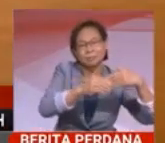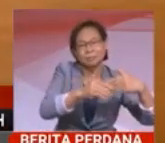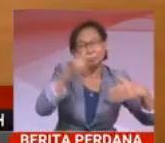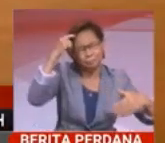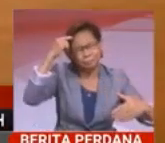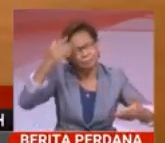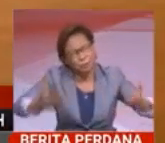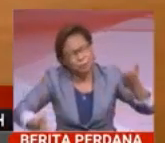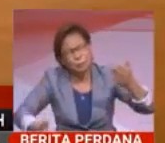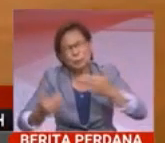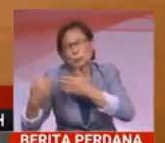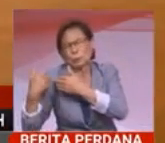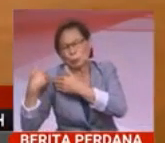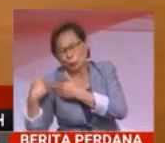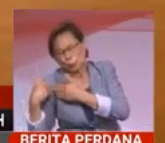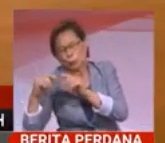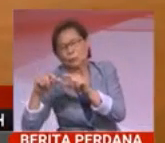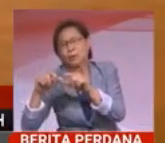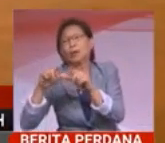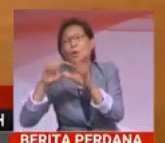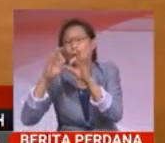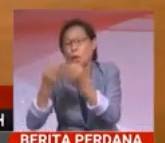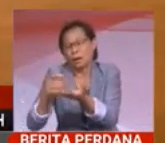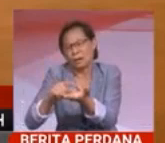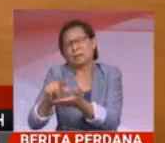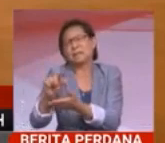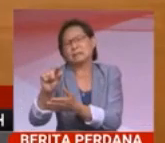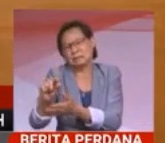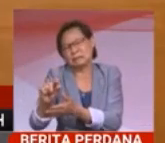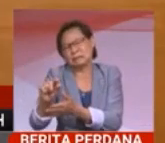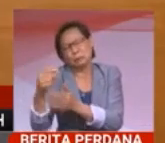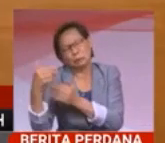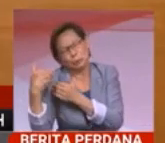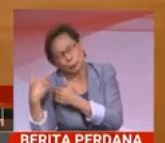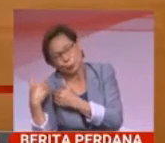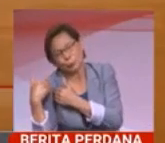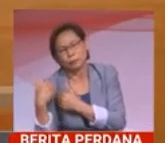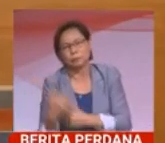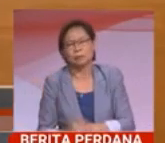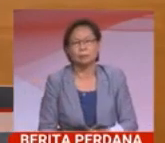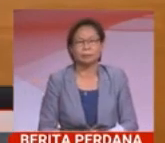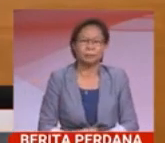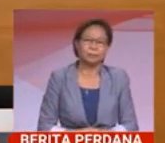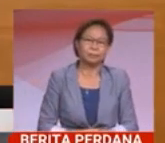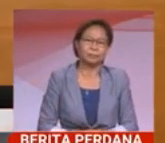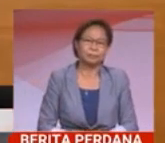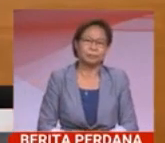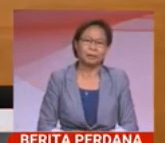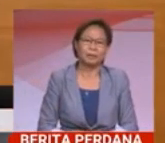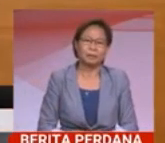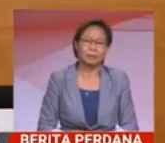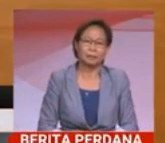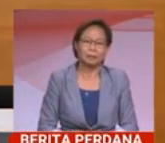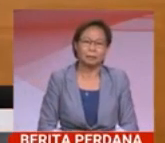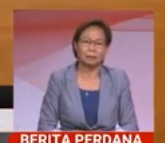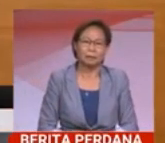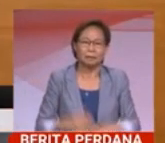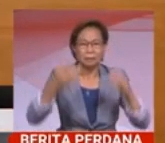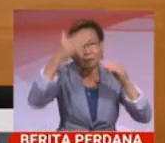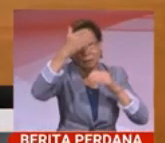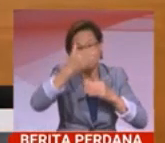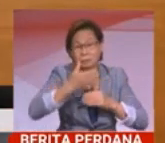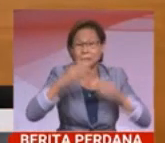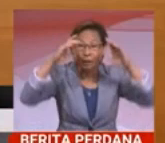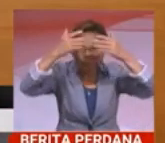mempertimbangkan beban keluarga berpendapatan rendah harga facial adalah lebih uang tinggi digigit